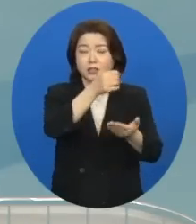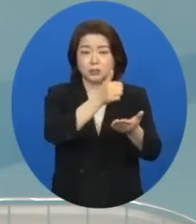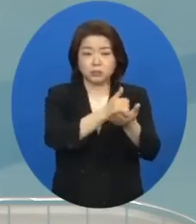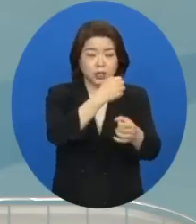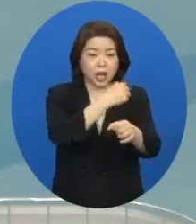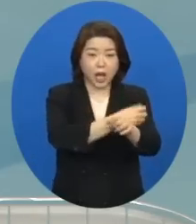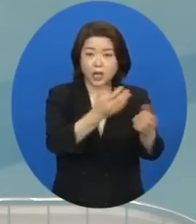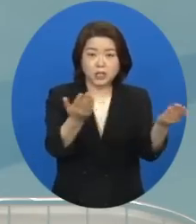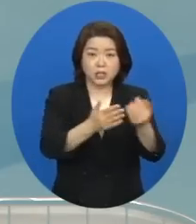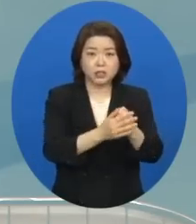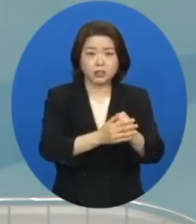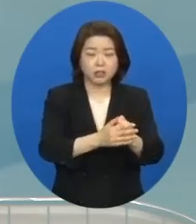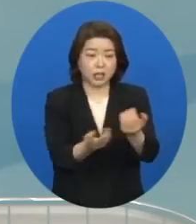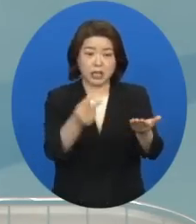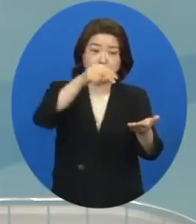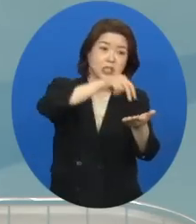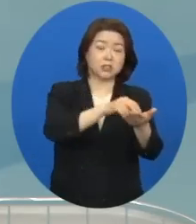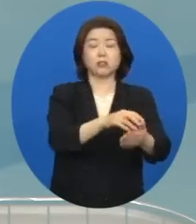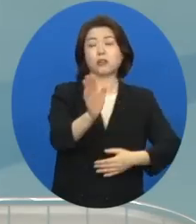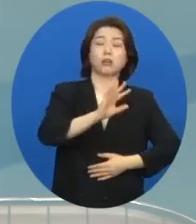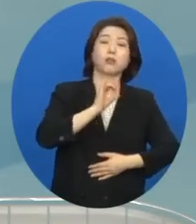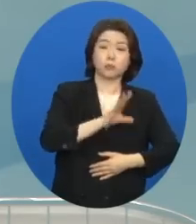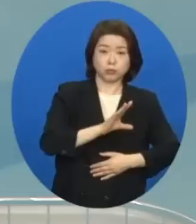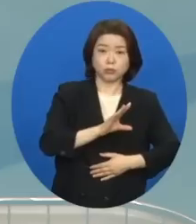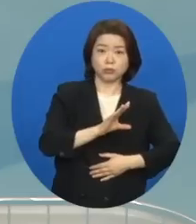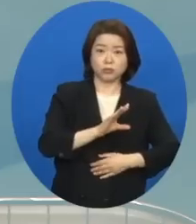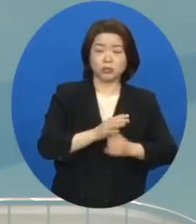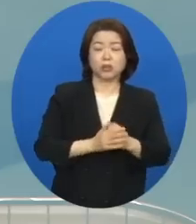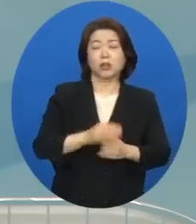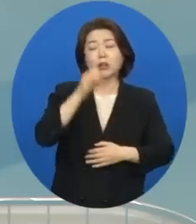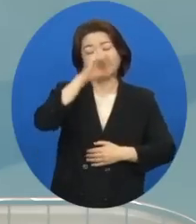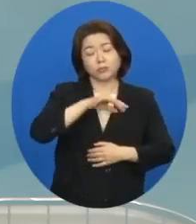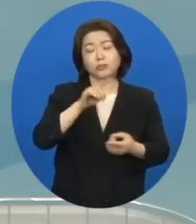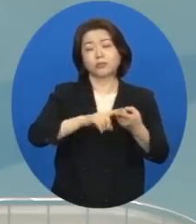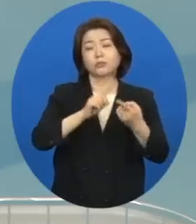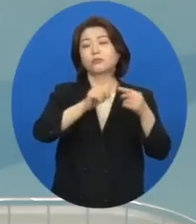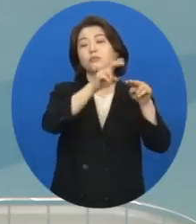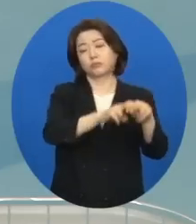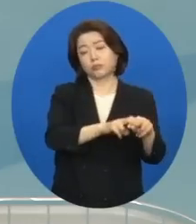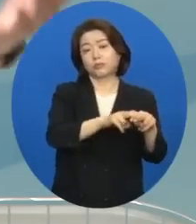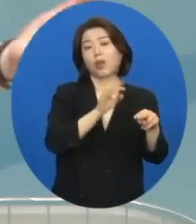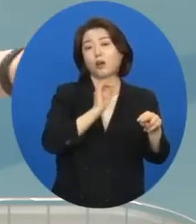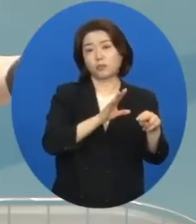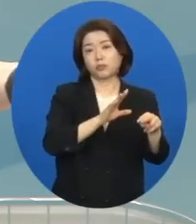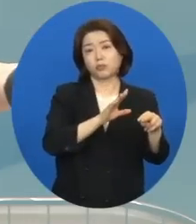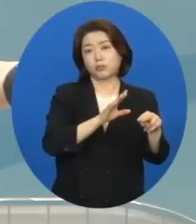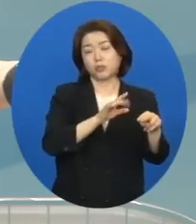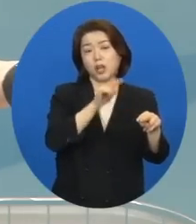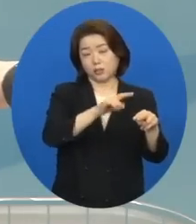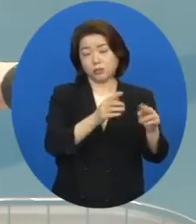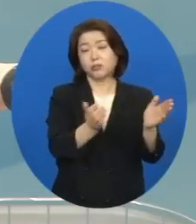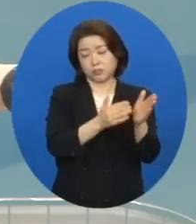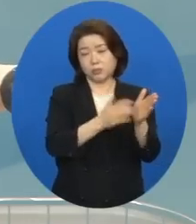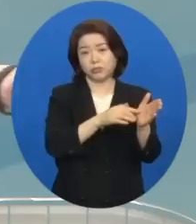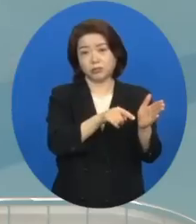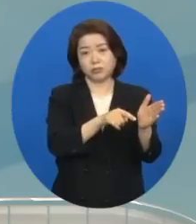일은 안 일어난 거예요, 그냥. 그냥 계속 앉아 있었던 거예요. 그게 그분이 한 것의